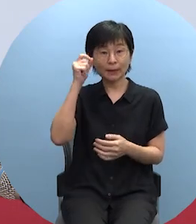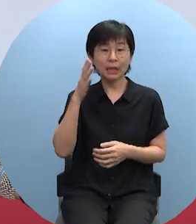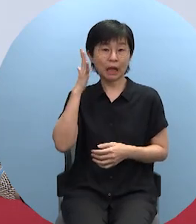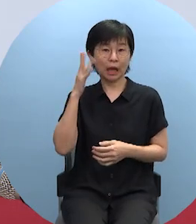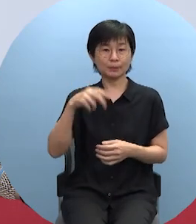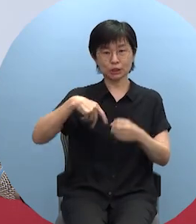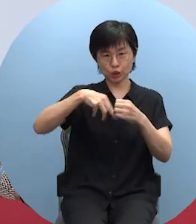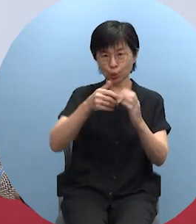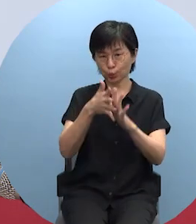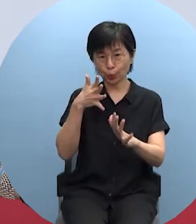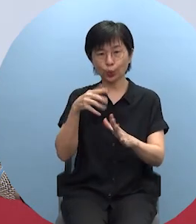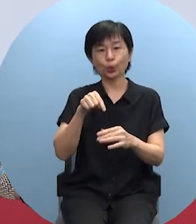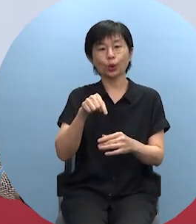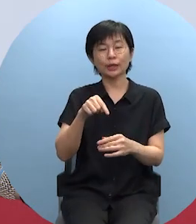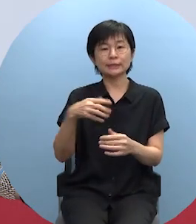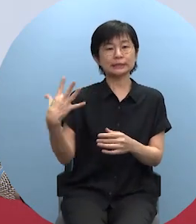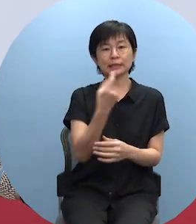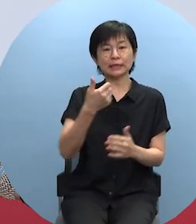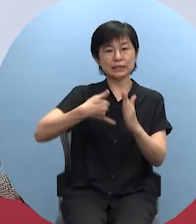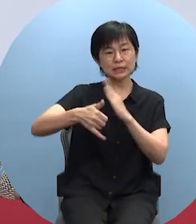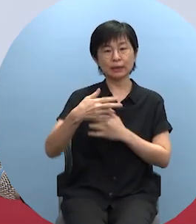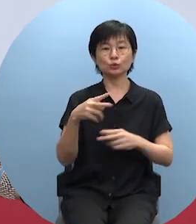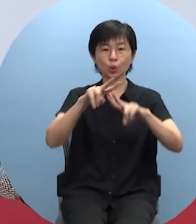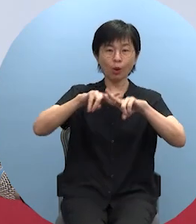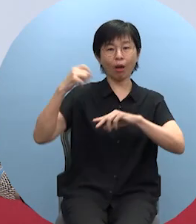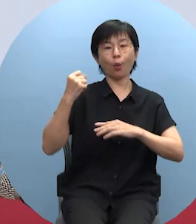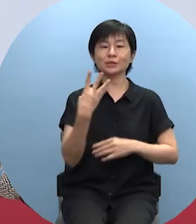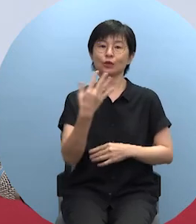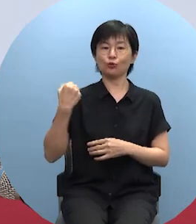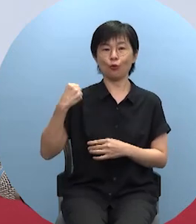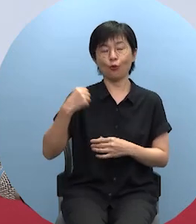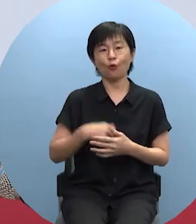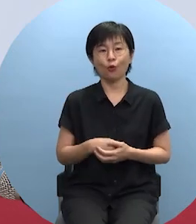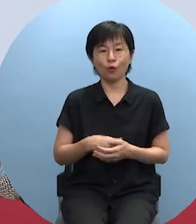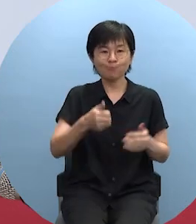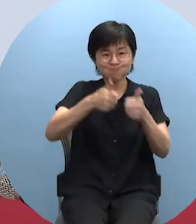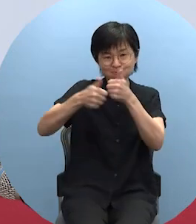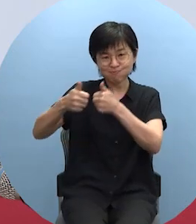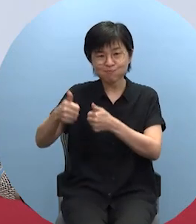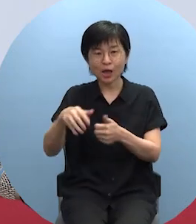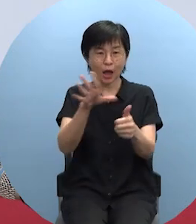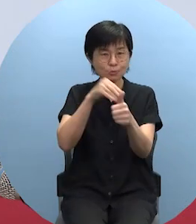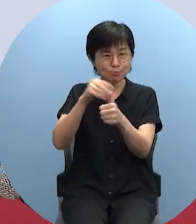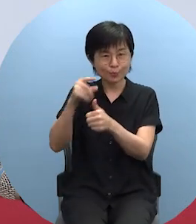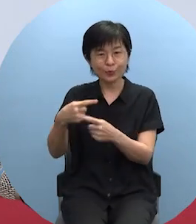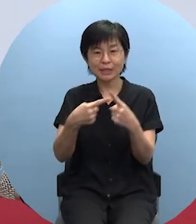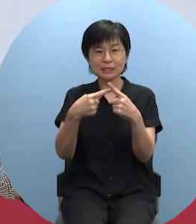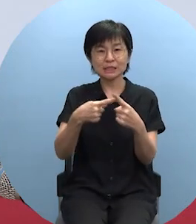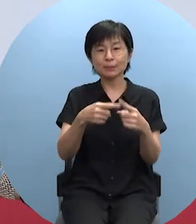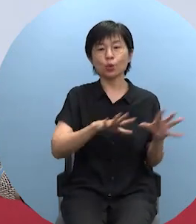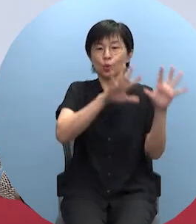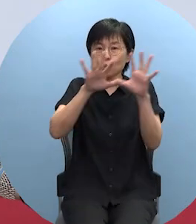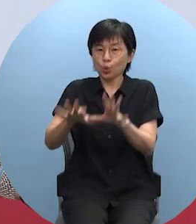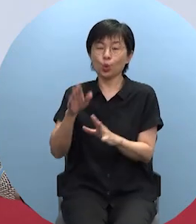隊首次打入亞運四強，幾場比賽都吸引了大量市民到